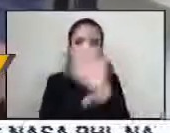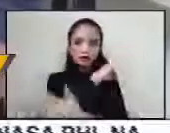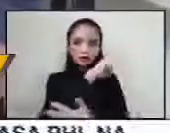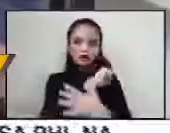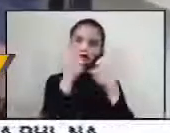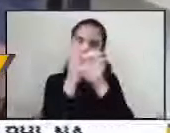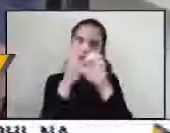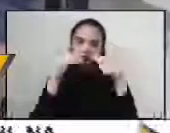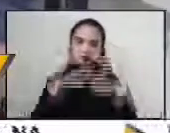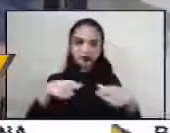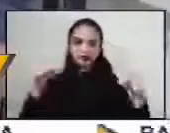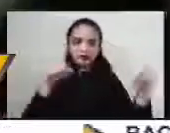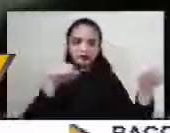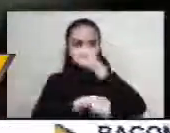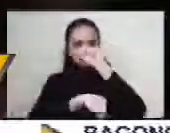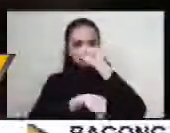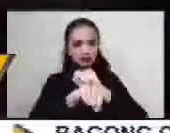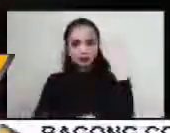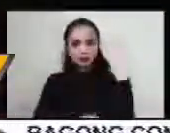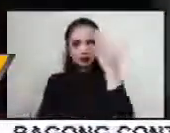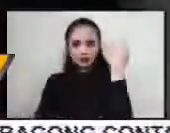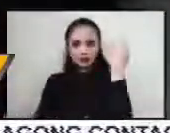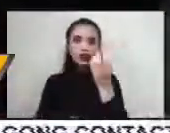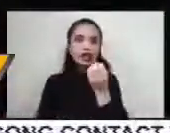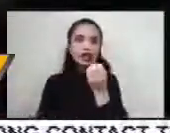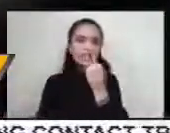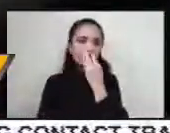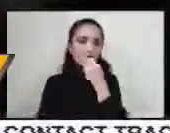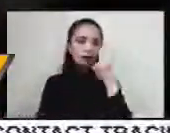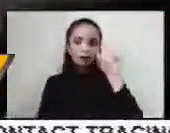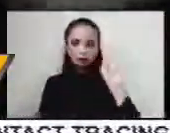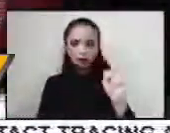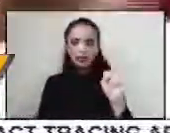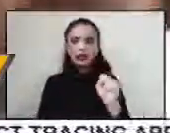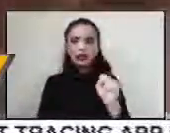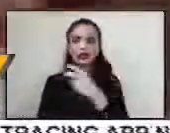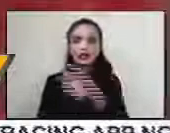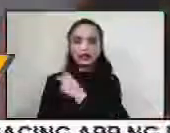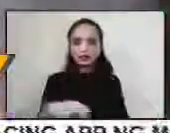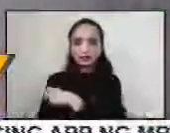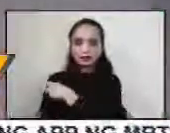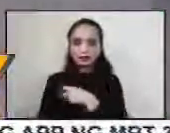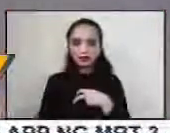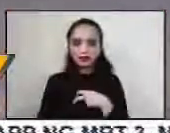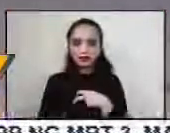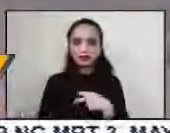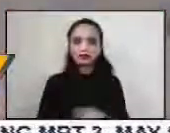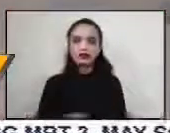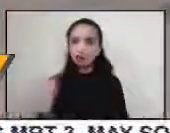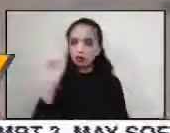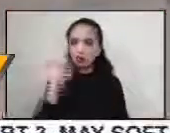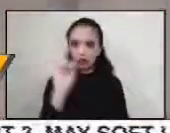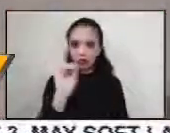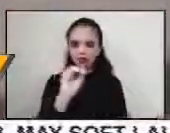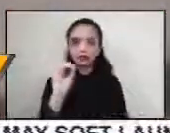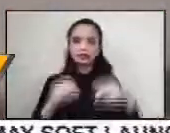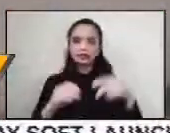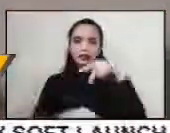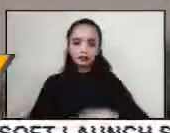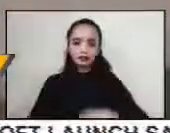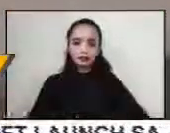ospital bago maipasa sa DOH. At ang susunod na step ay ang pag-aproba na ng Food and Drug Administration dito para